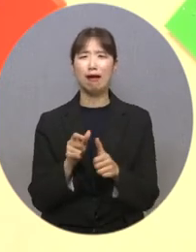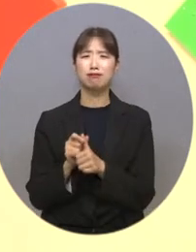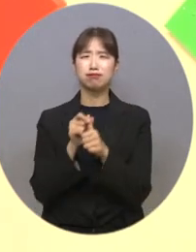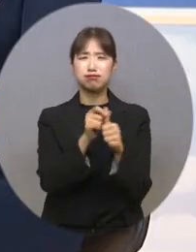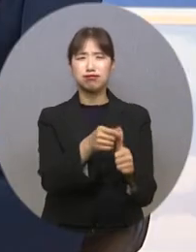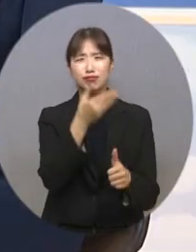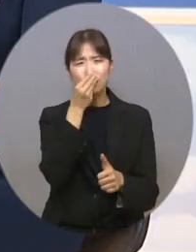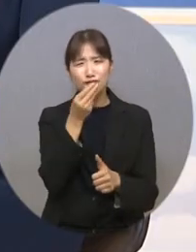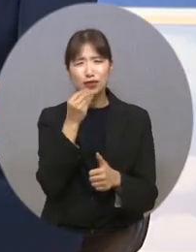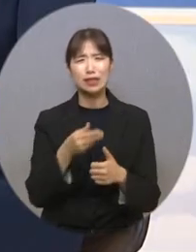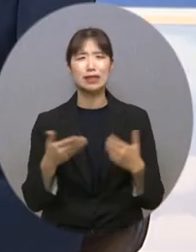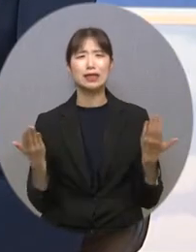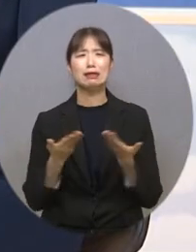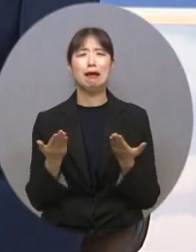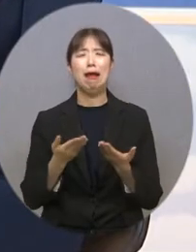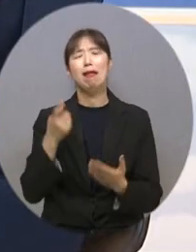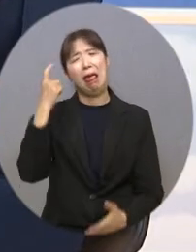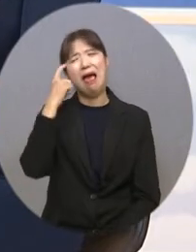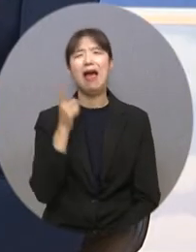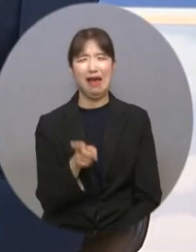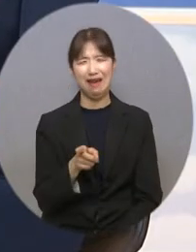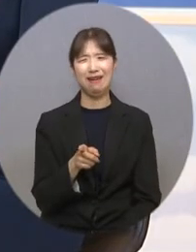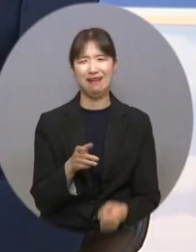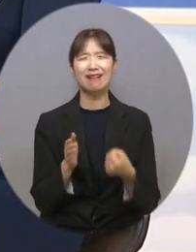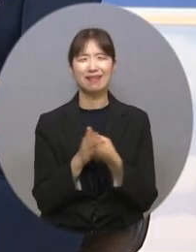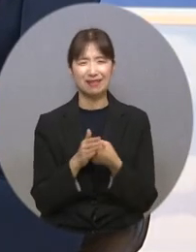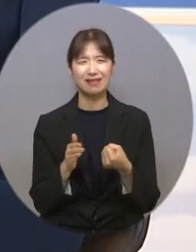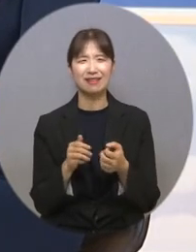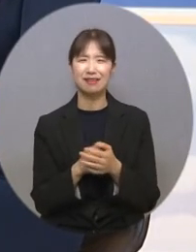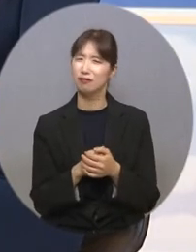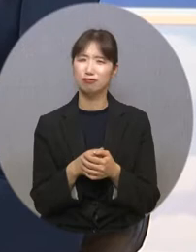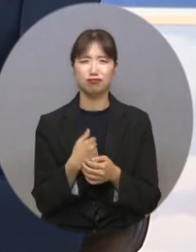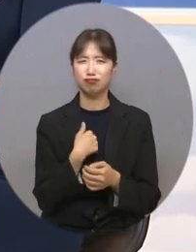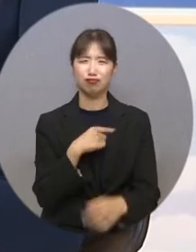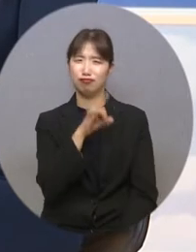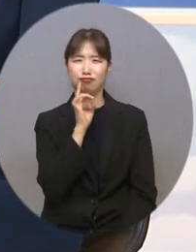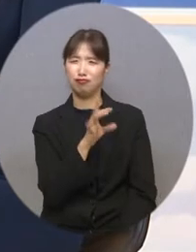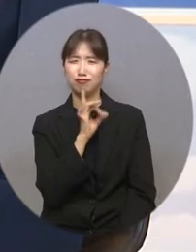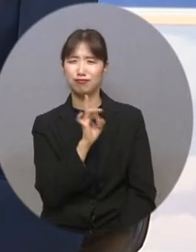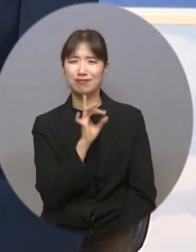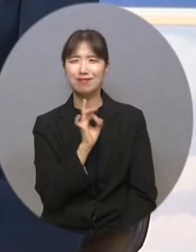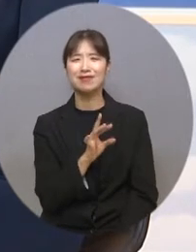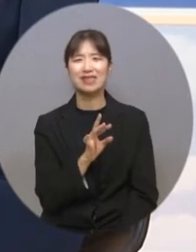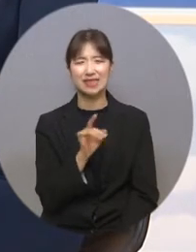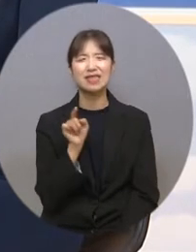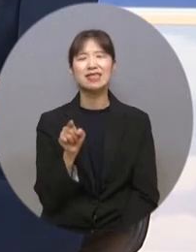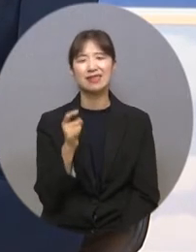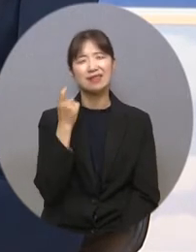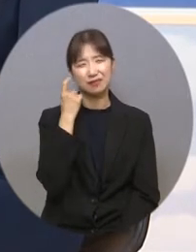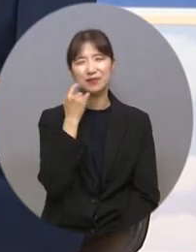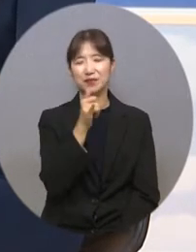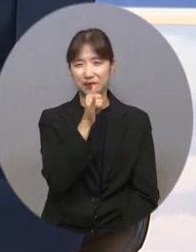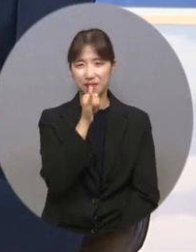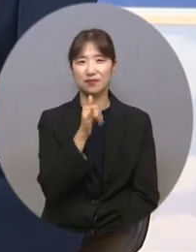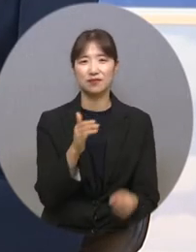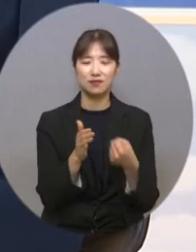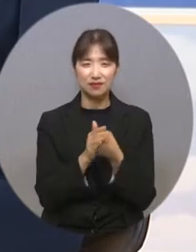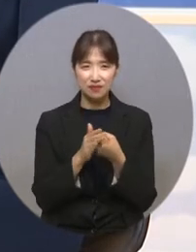화장지 공장에서 그렇게 생각을 합니다. 여러분 네. 일을 할 수 있는 거는 아닌 것 같아. 네. 이제 그런 부분들인 것 같습니다.